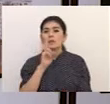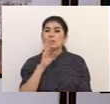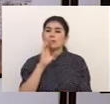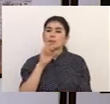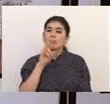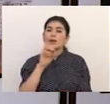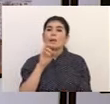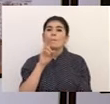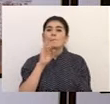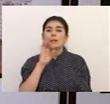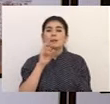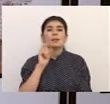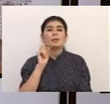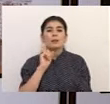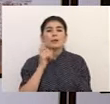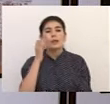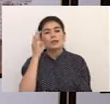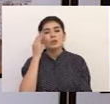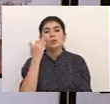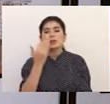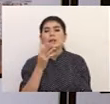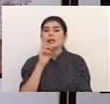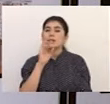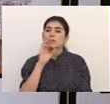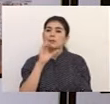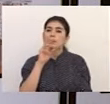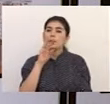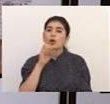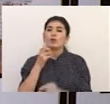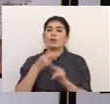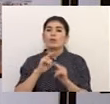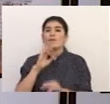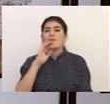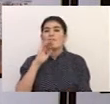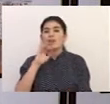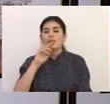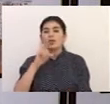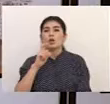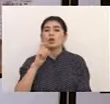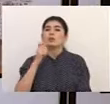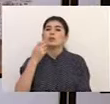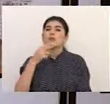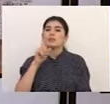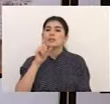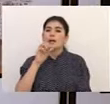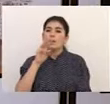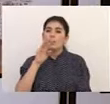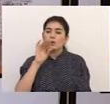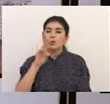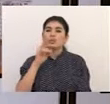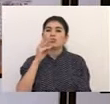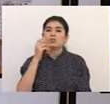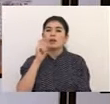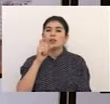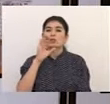Kesimlik belgisi nima? Eslatamiz. Kesimlik bu fe'llardagi zamon, shaxs